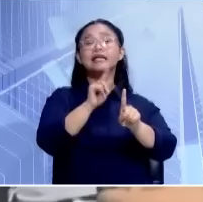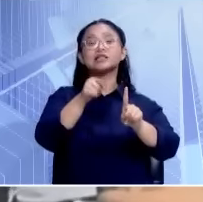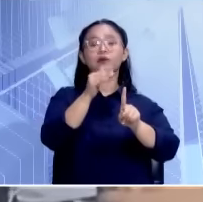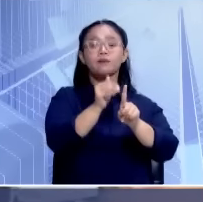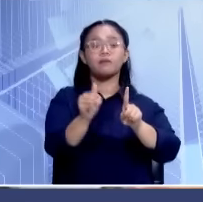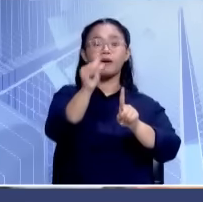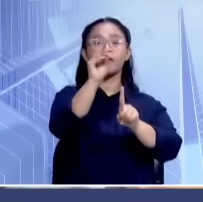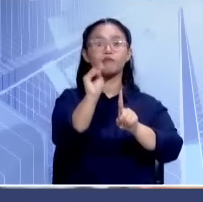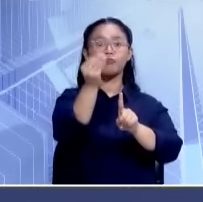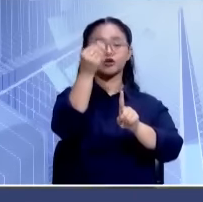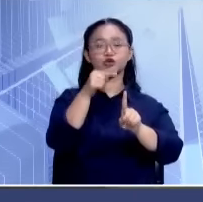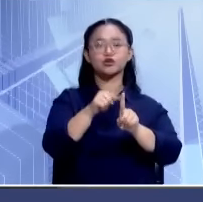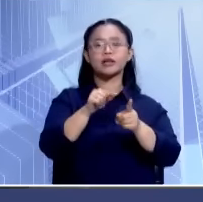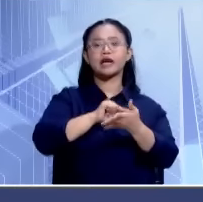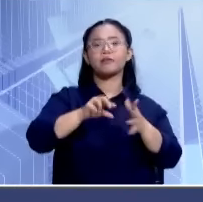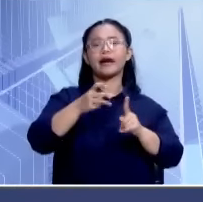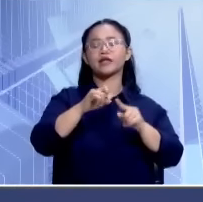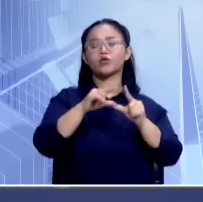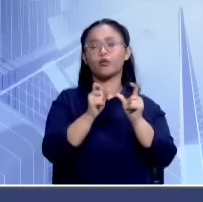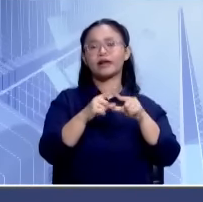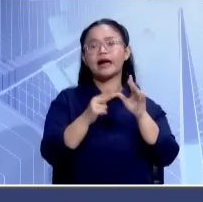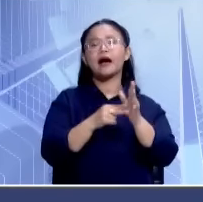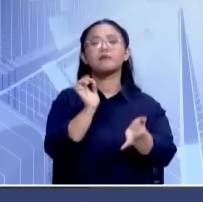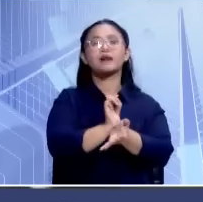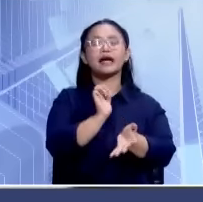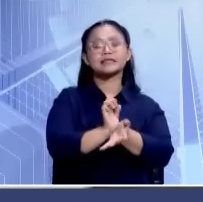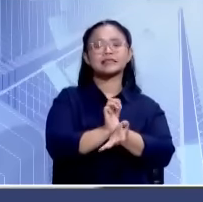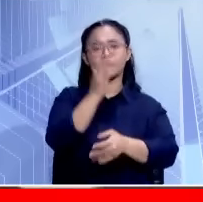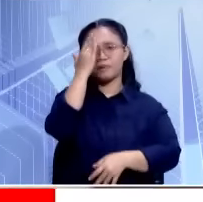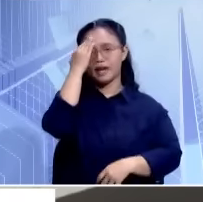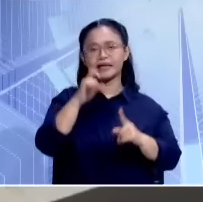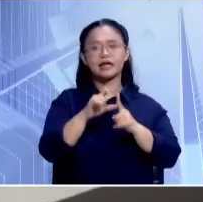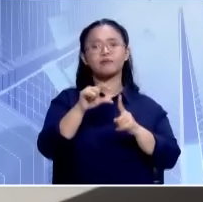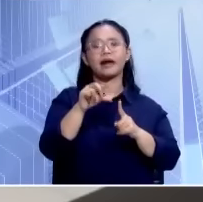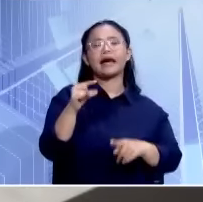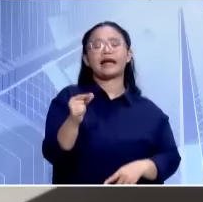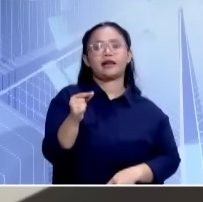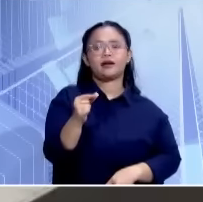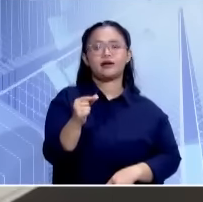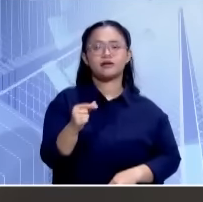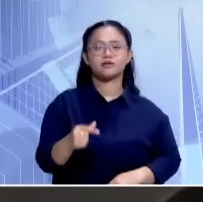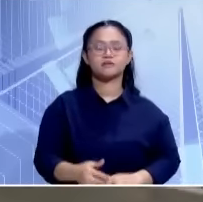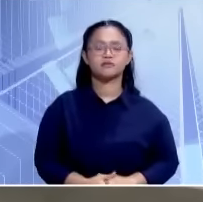Tanur, mantan anggota DPR RI. Tim Liputan iNews melaporkan.